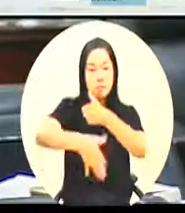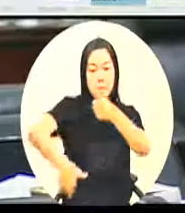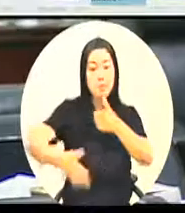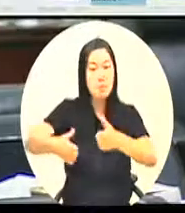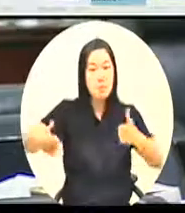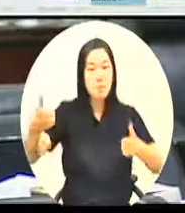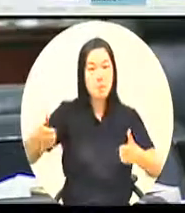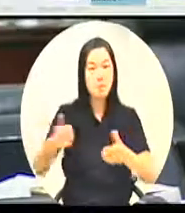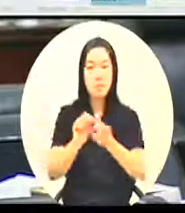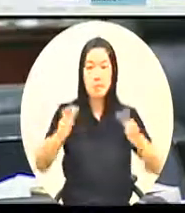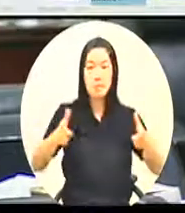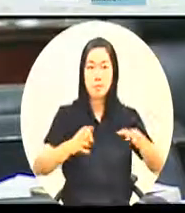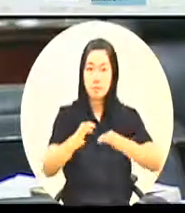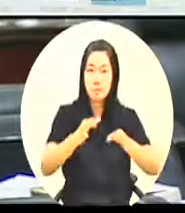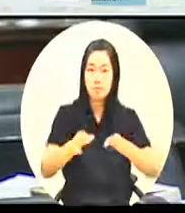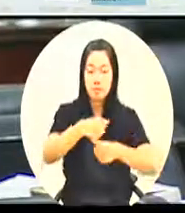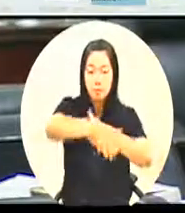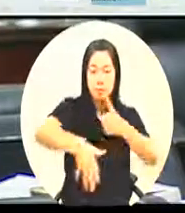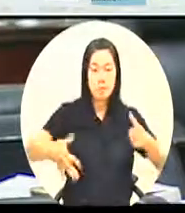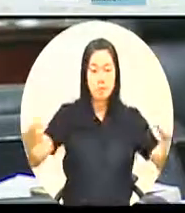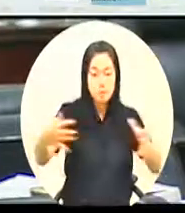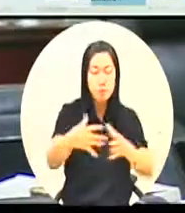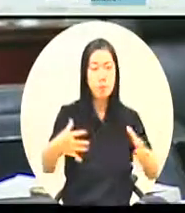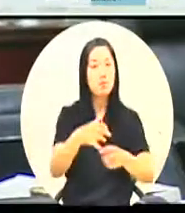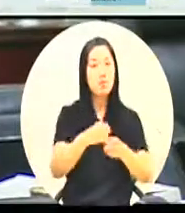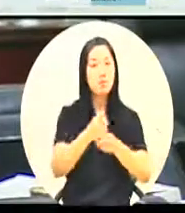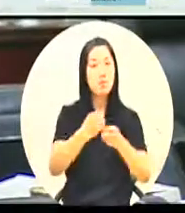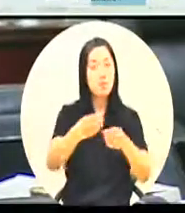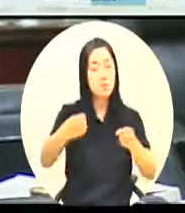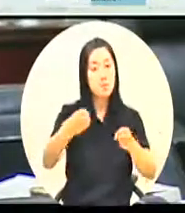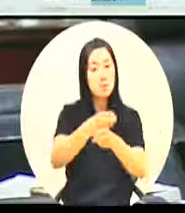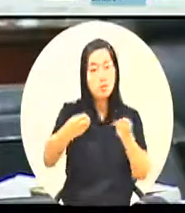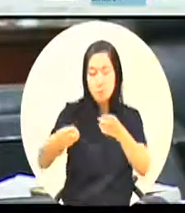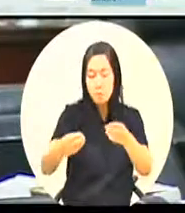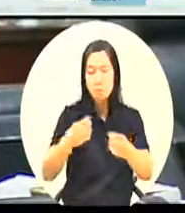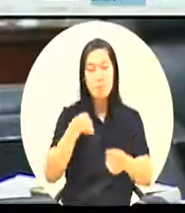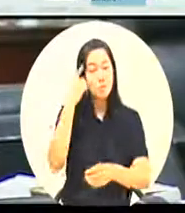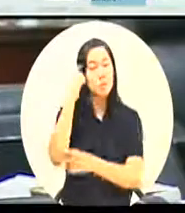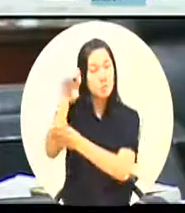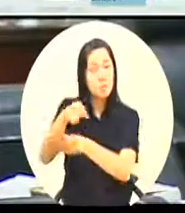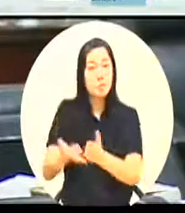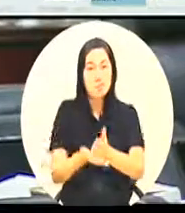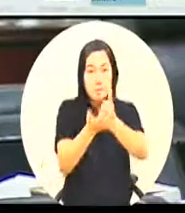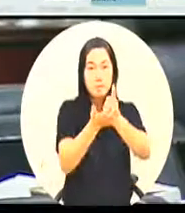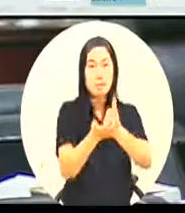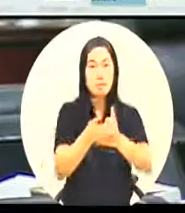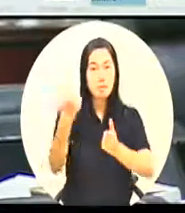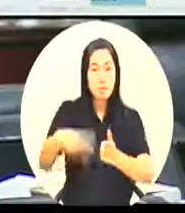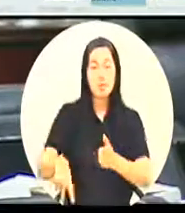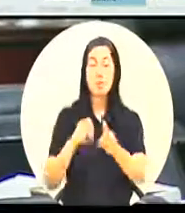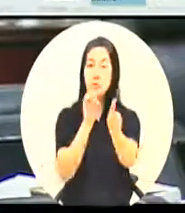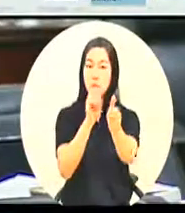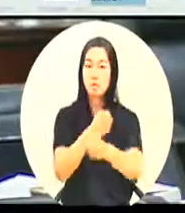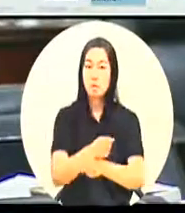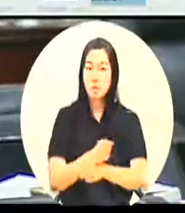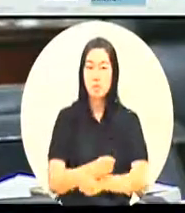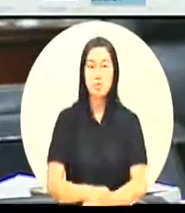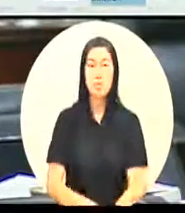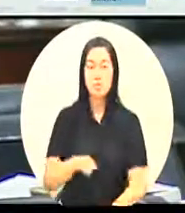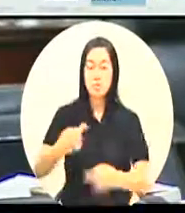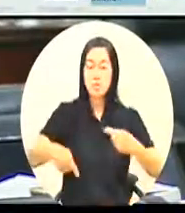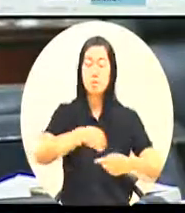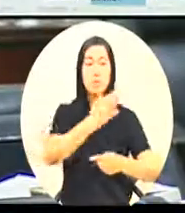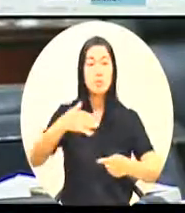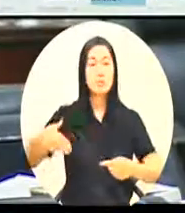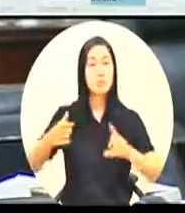NGO 进行相关的沟通这我很肯定可是有个现象我还是想提醒一下古山区的里